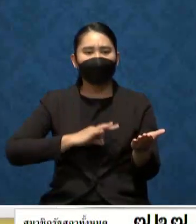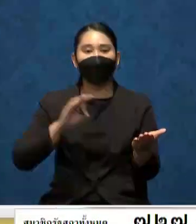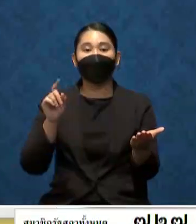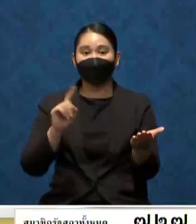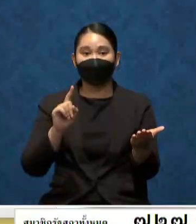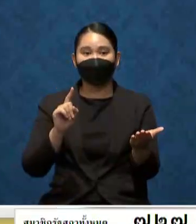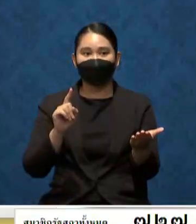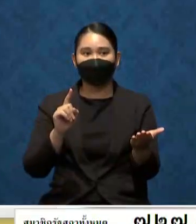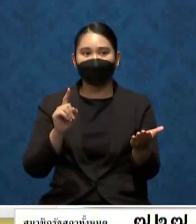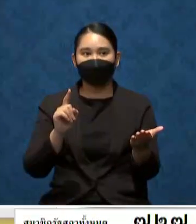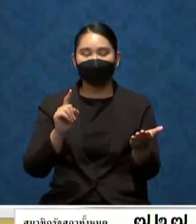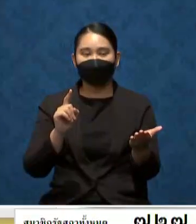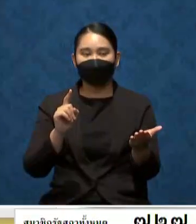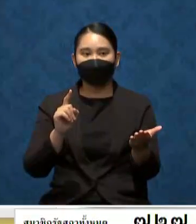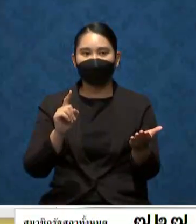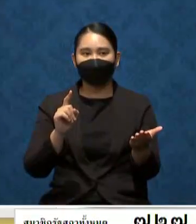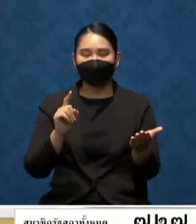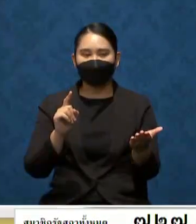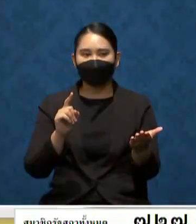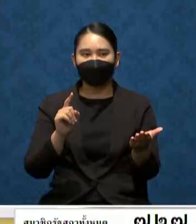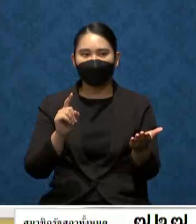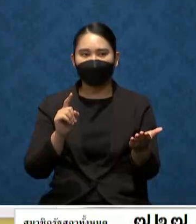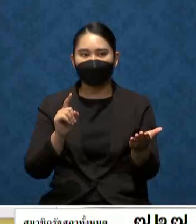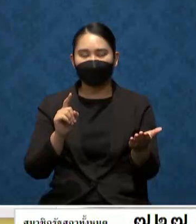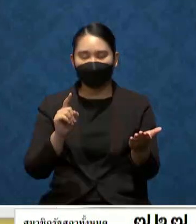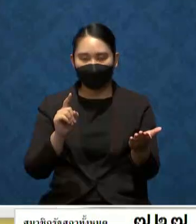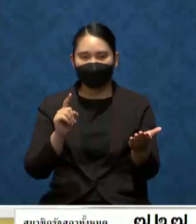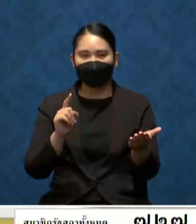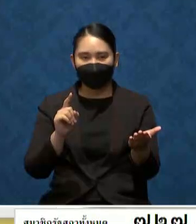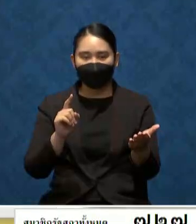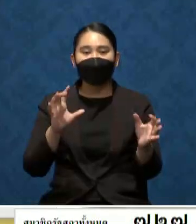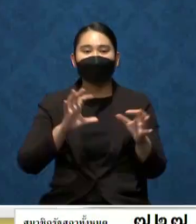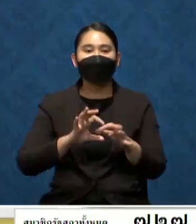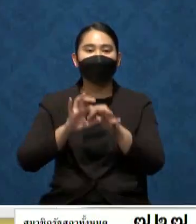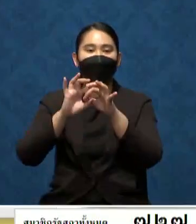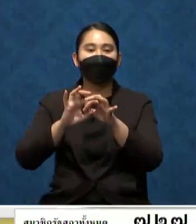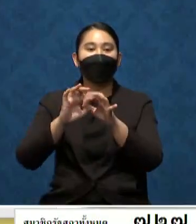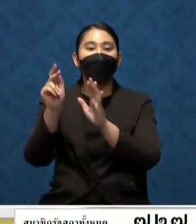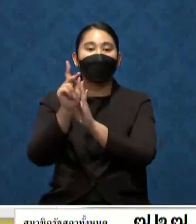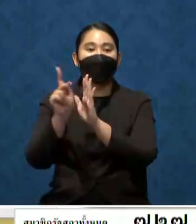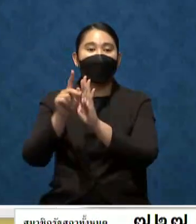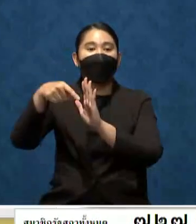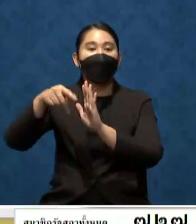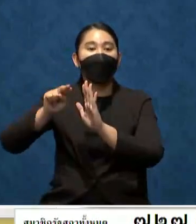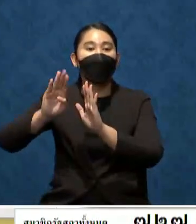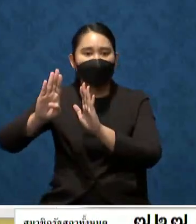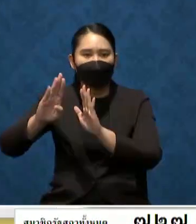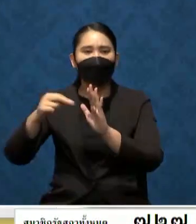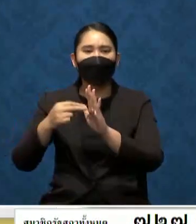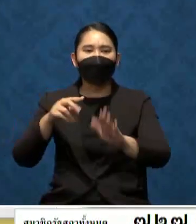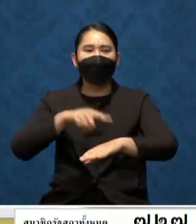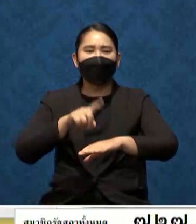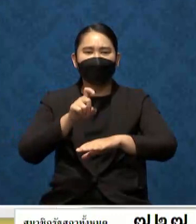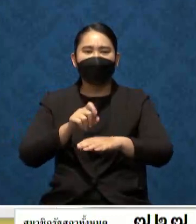การนำความไปบัญญัติในพระราชบัญญัติคือกฎหมายรองมากกว่าที่จะมาต้องเสียเวลาแ